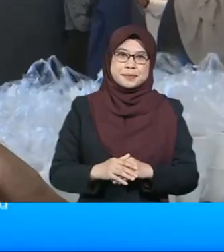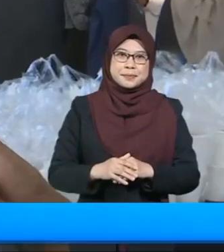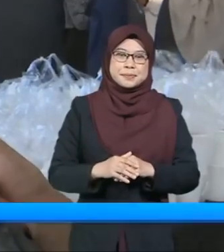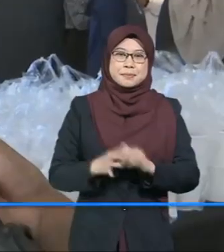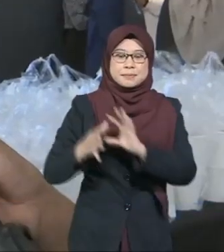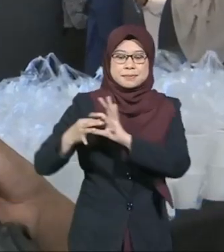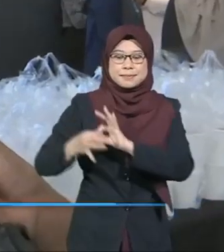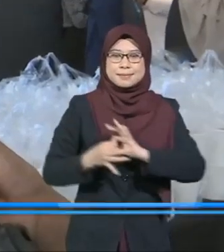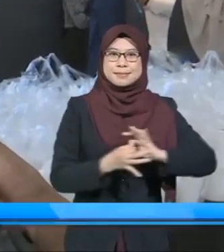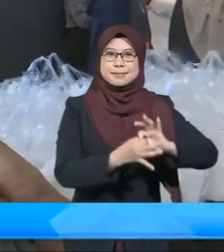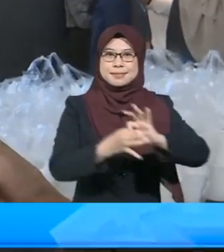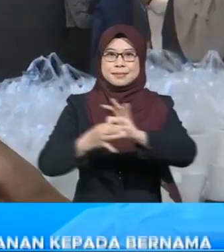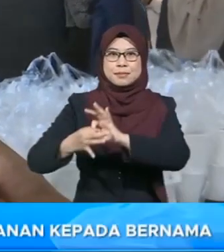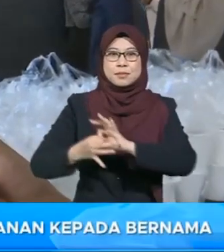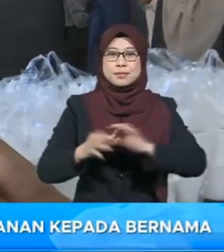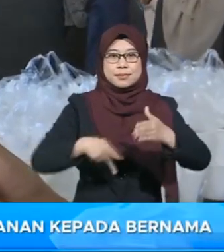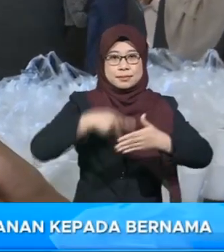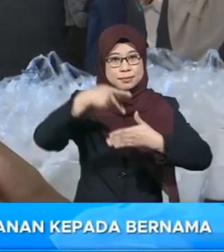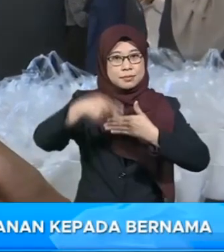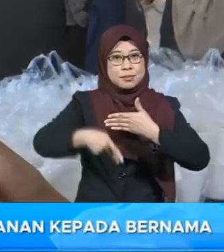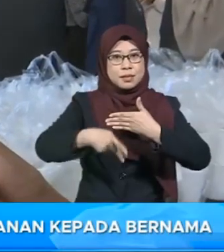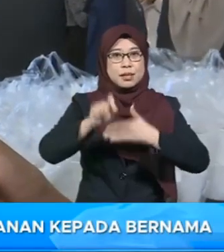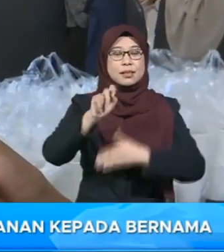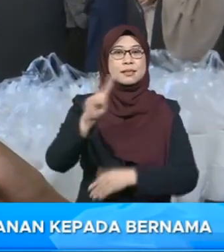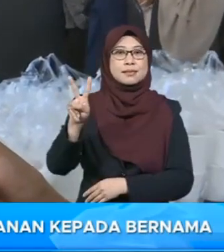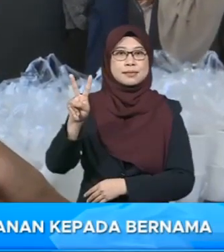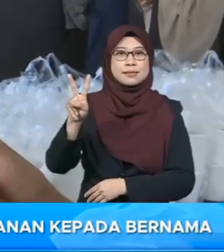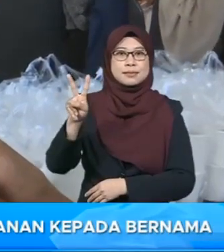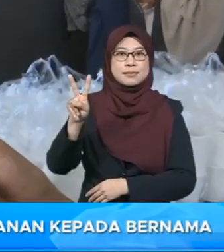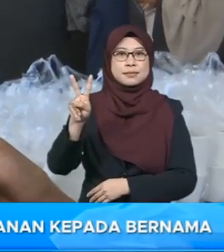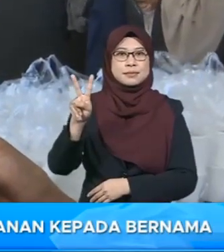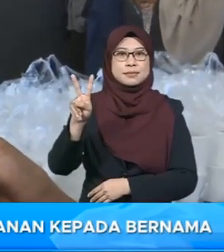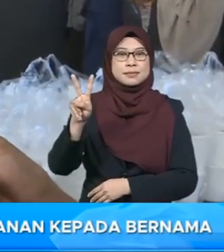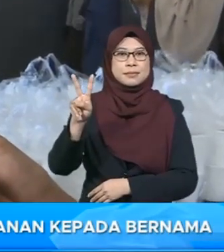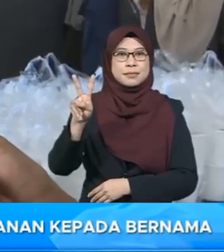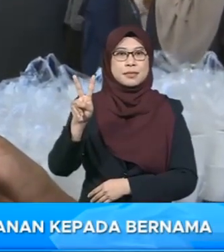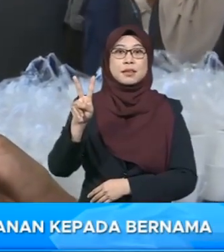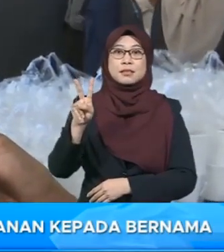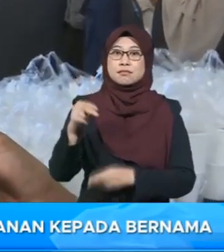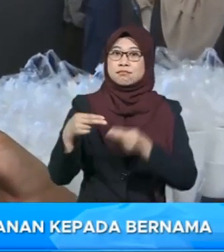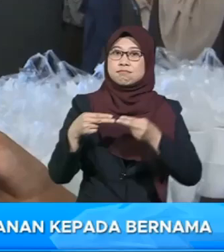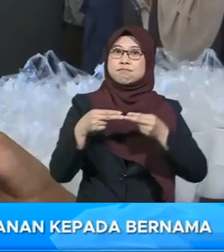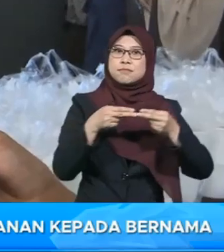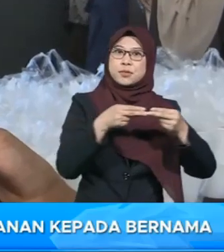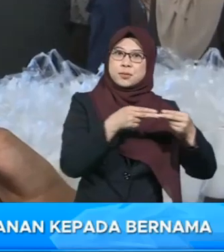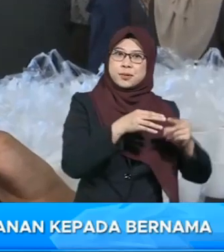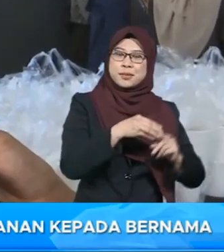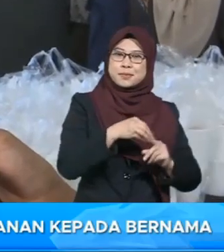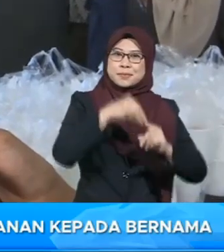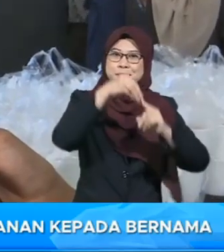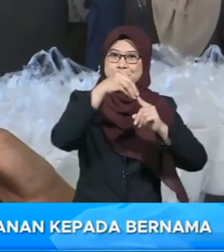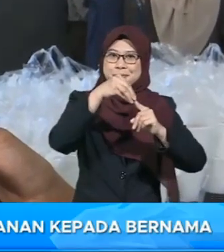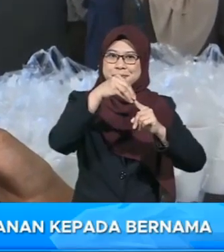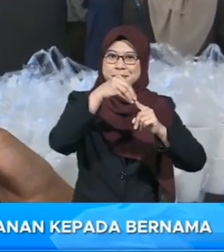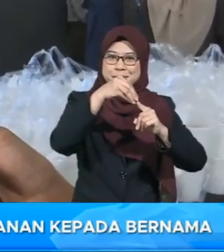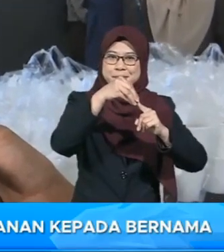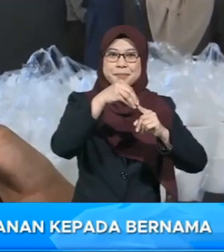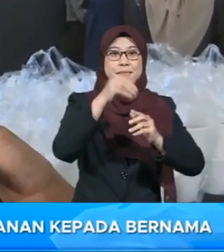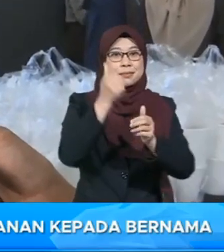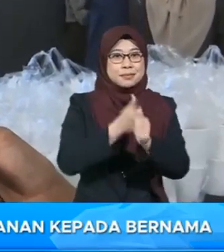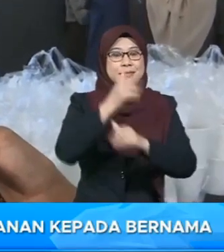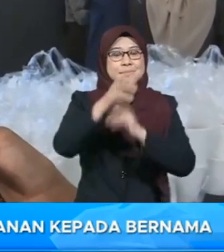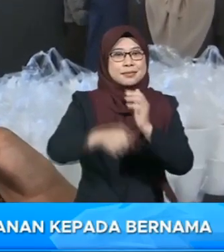kolaborasi untuk program TV jadi dengan adanya hubungan yang spesial nih